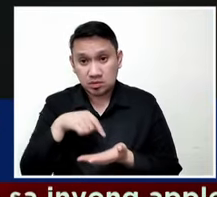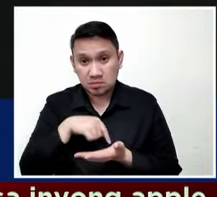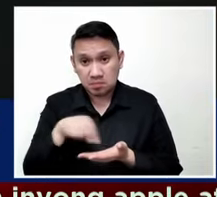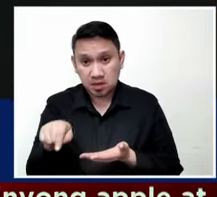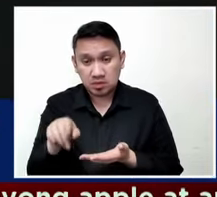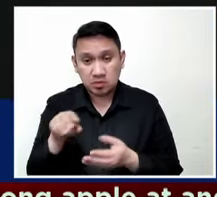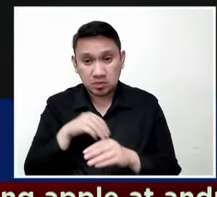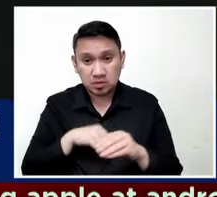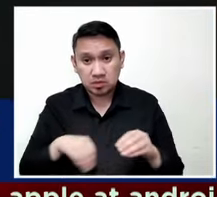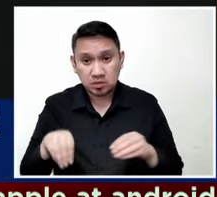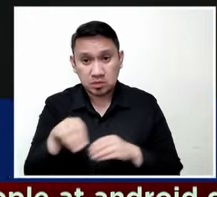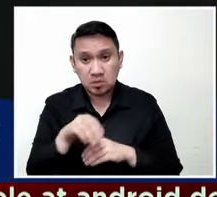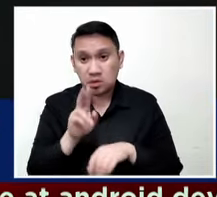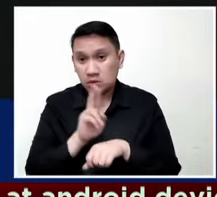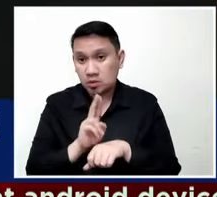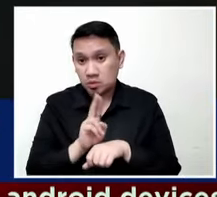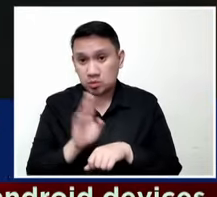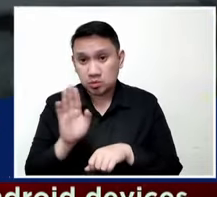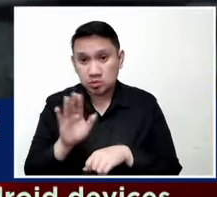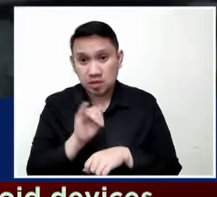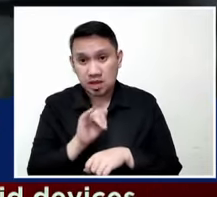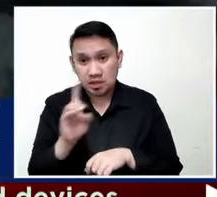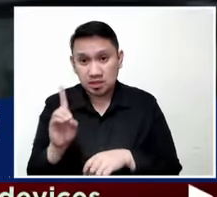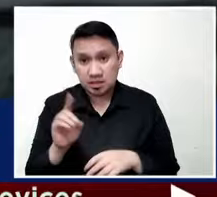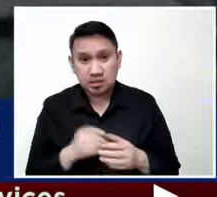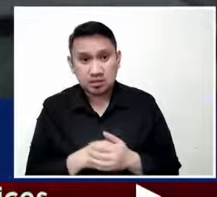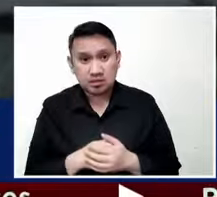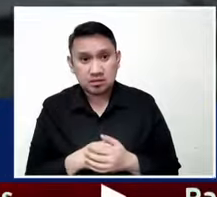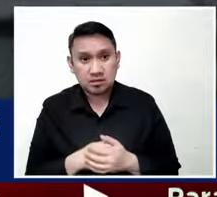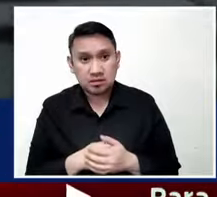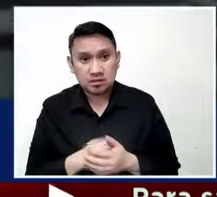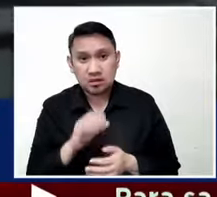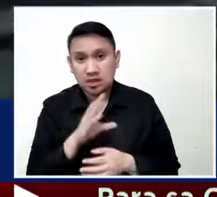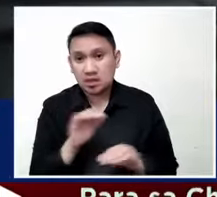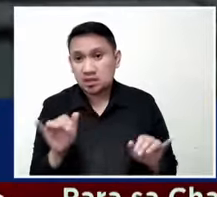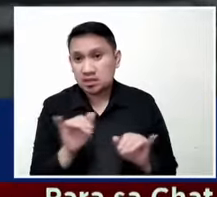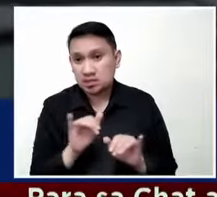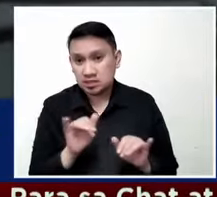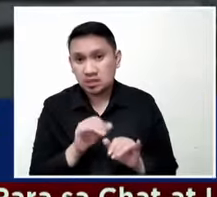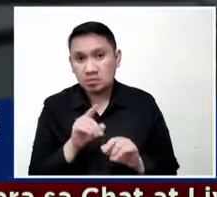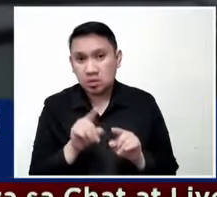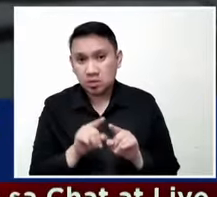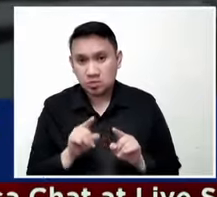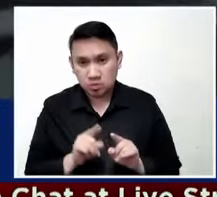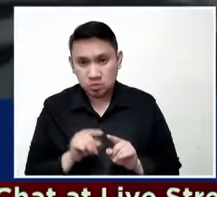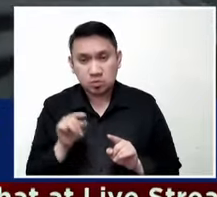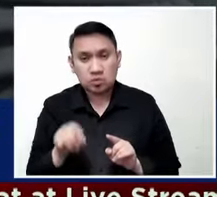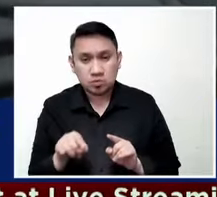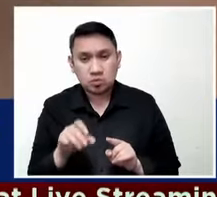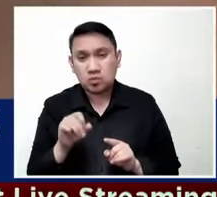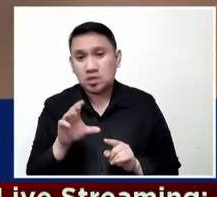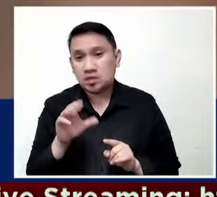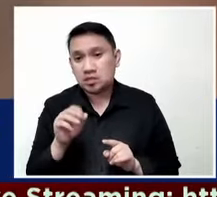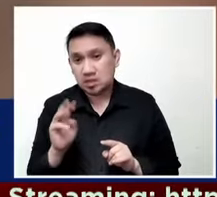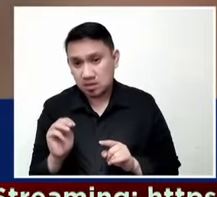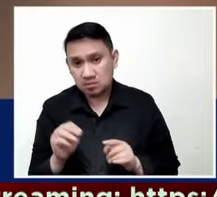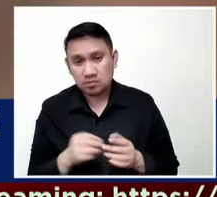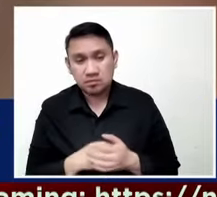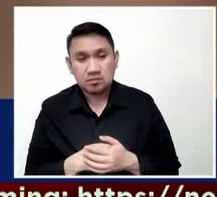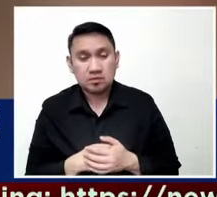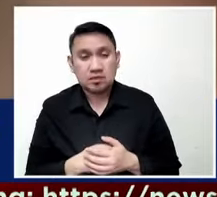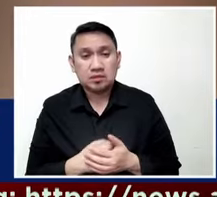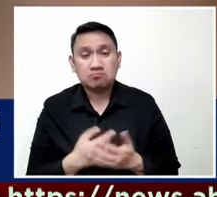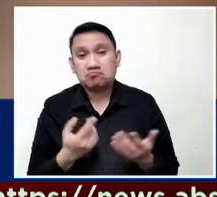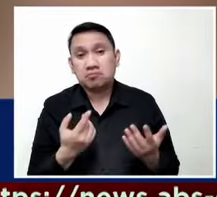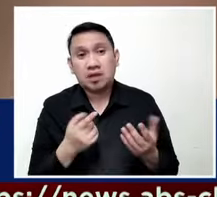kapalit ng paggamit ng kanyang mga ID. Ganito rin ang estilo ng panluloko na nangyari kay Alias Liza. Yung agreement po